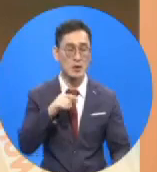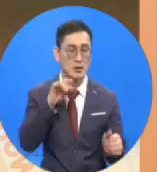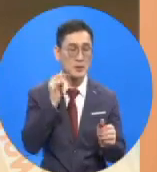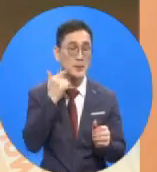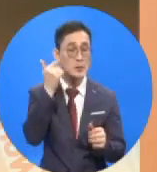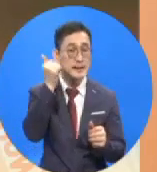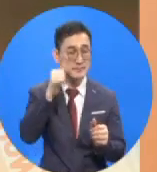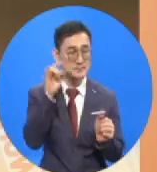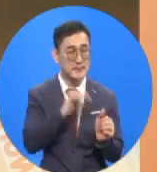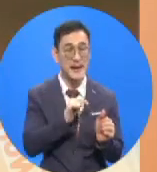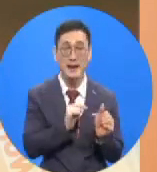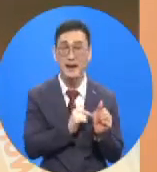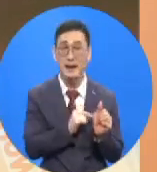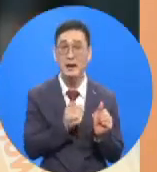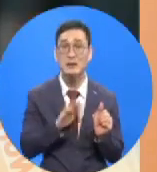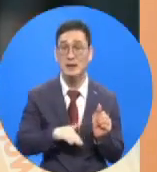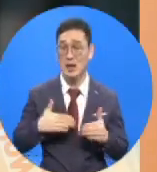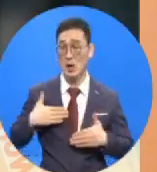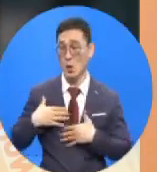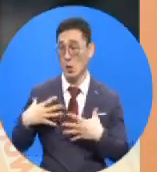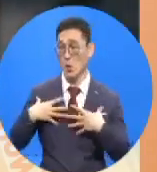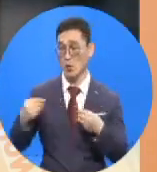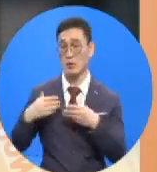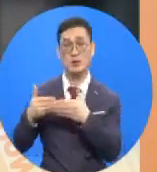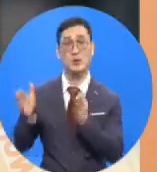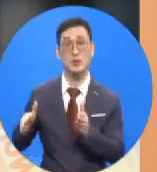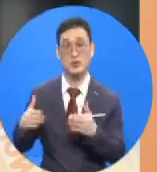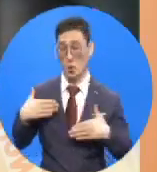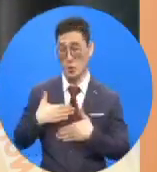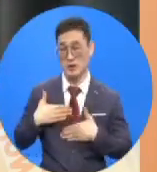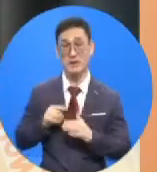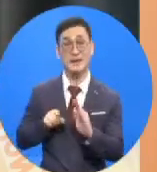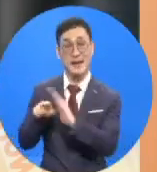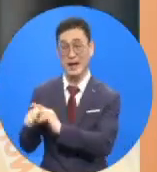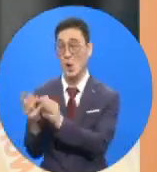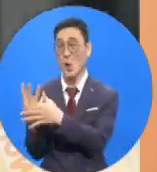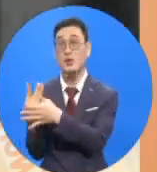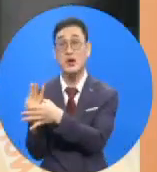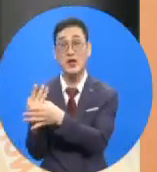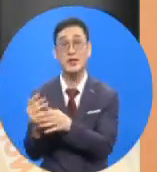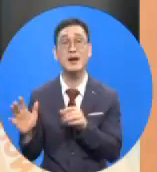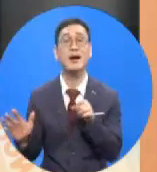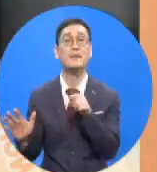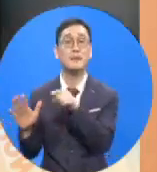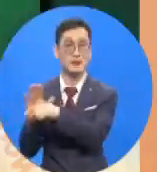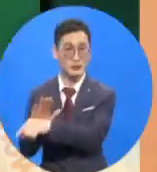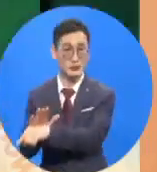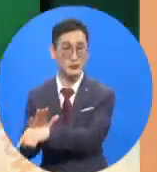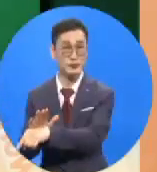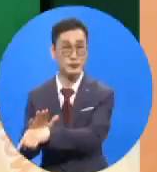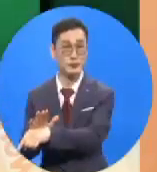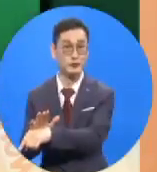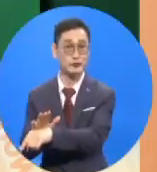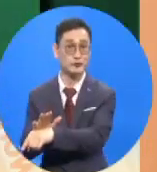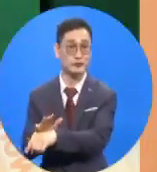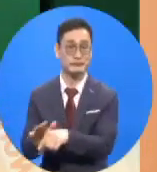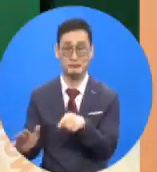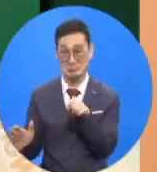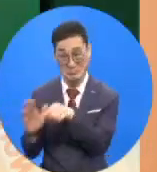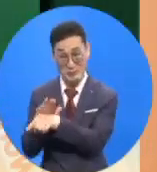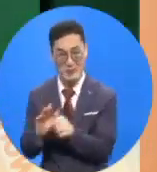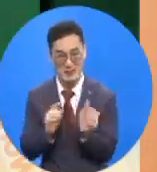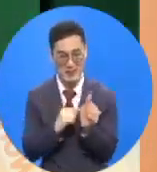밝히지 않아서 이제 우선 에 문제가 생겼어요 해운대 얼마나 다행 입니까 1500명 정도가 접촉해서 너무 걱정을 했는데